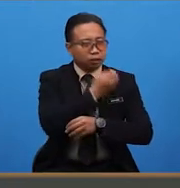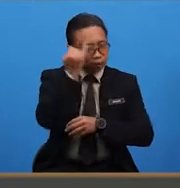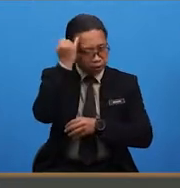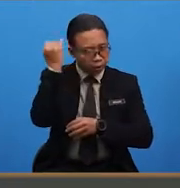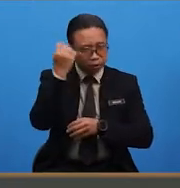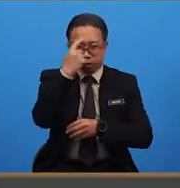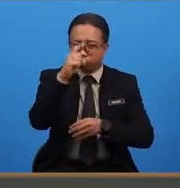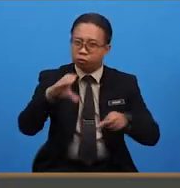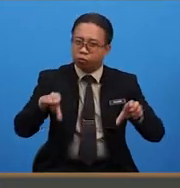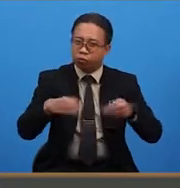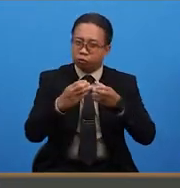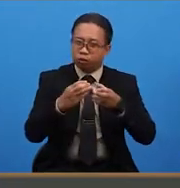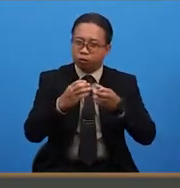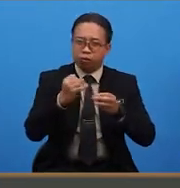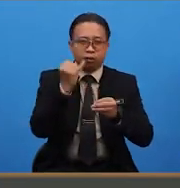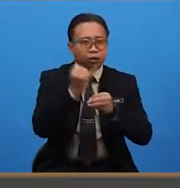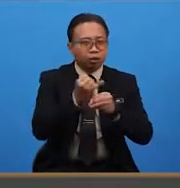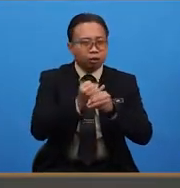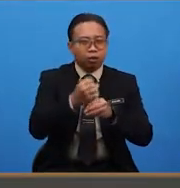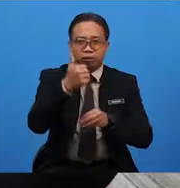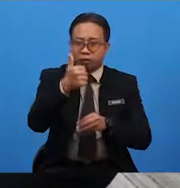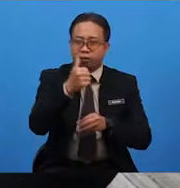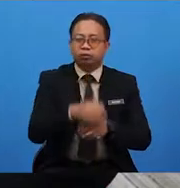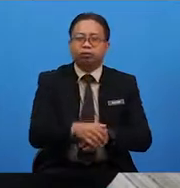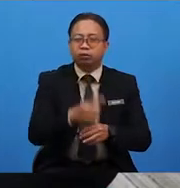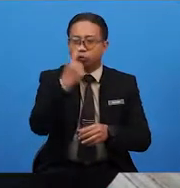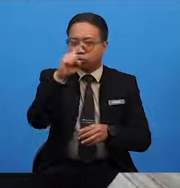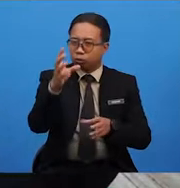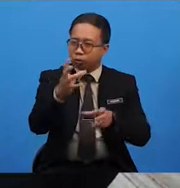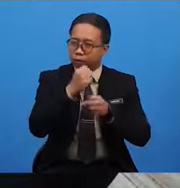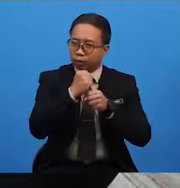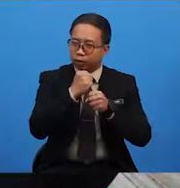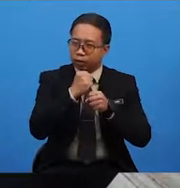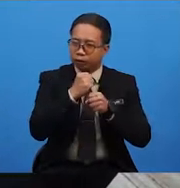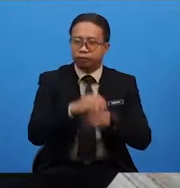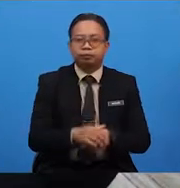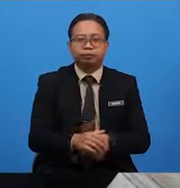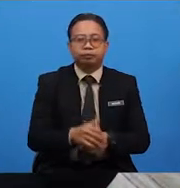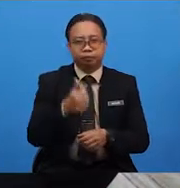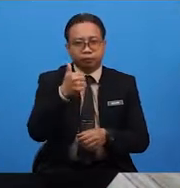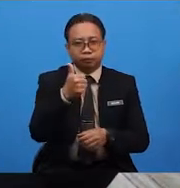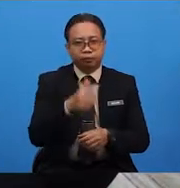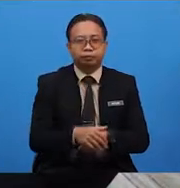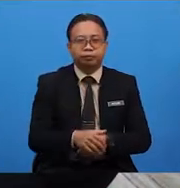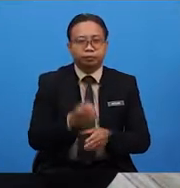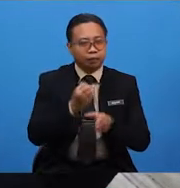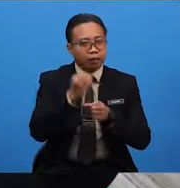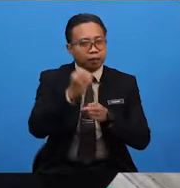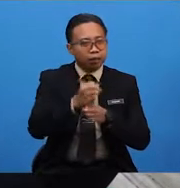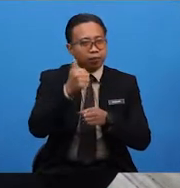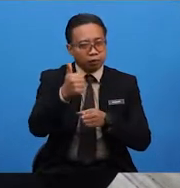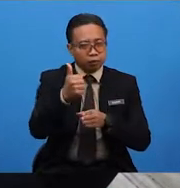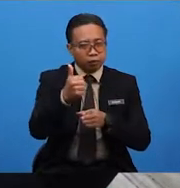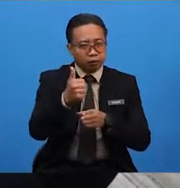ideal untuk menghasilkan karya yang hebat malah untuk mendapatkan hasil ekstrasi yang hebat atau